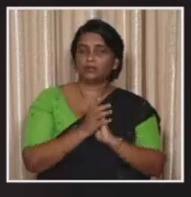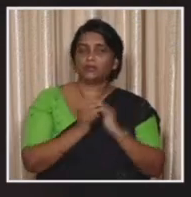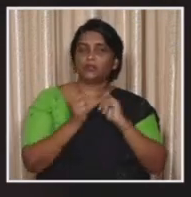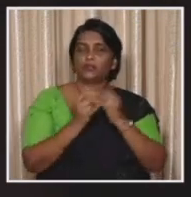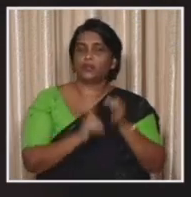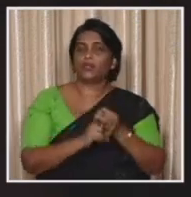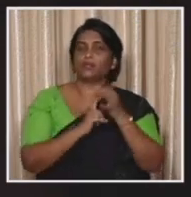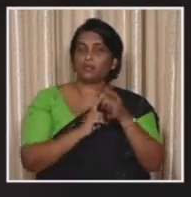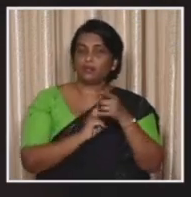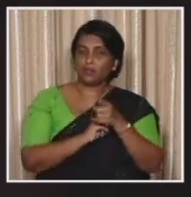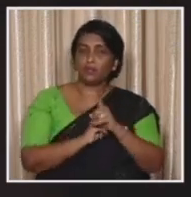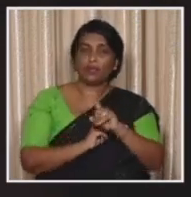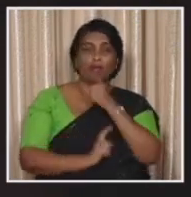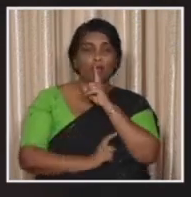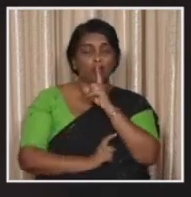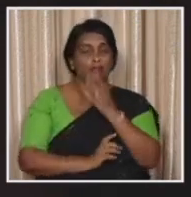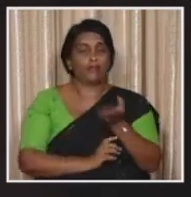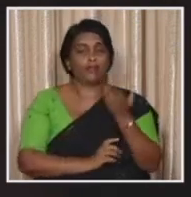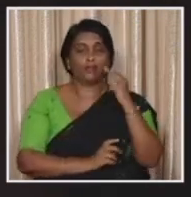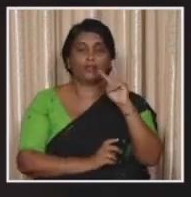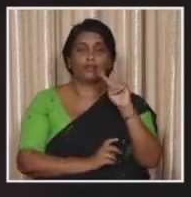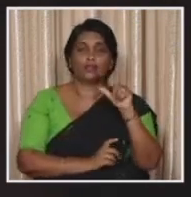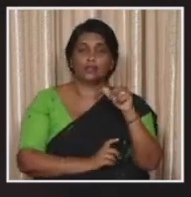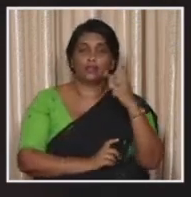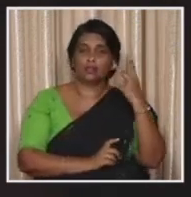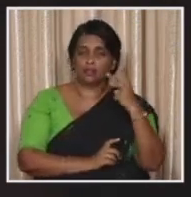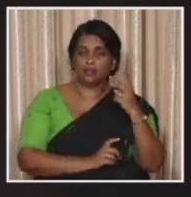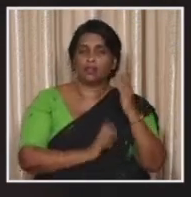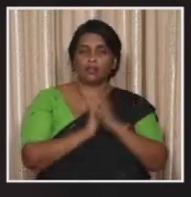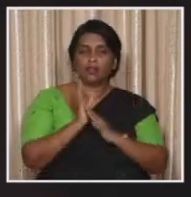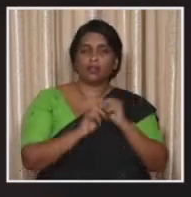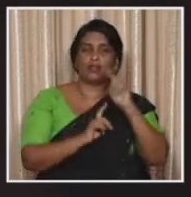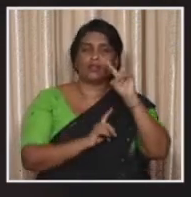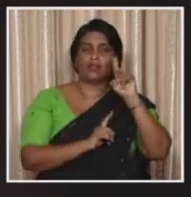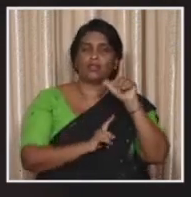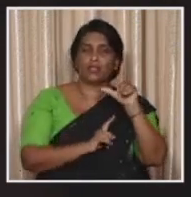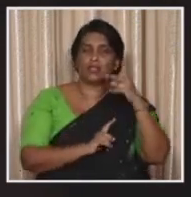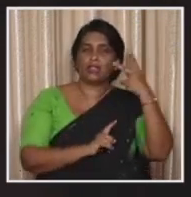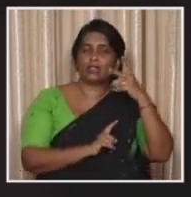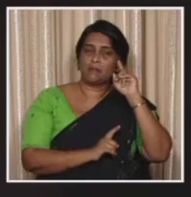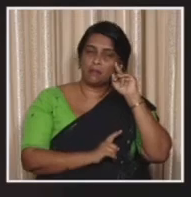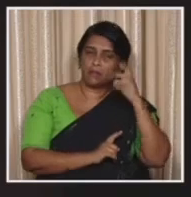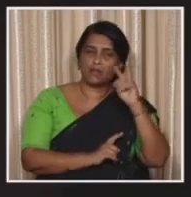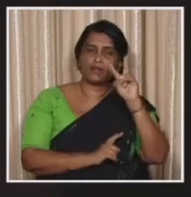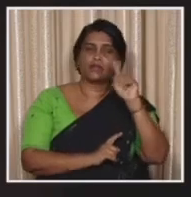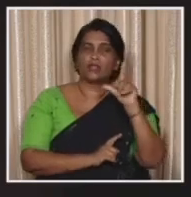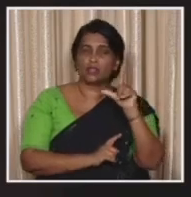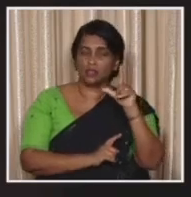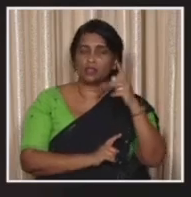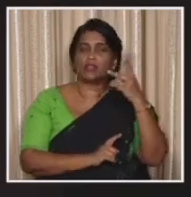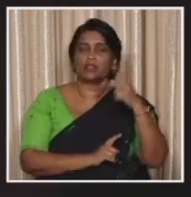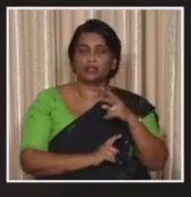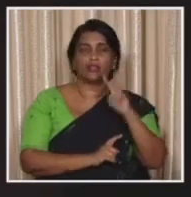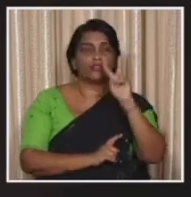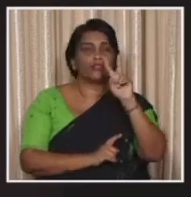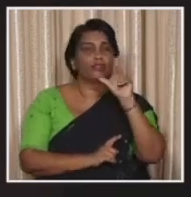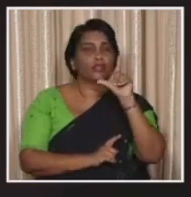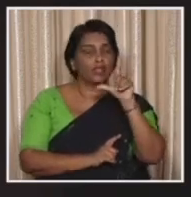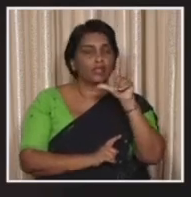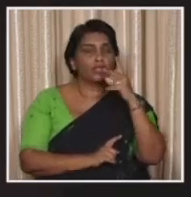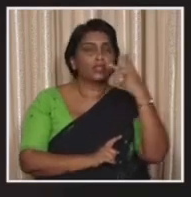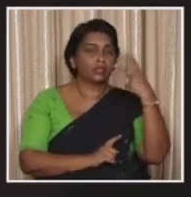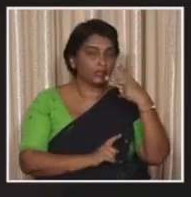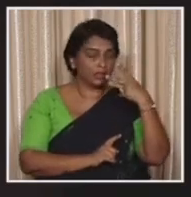සජිත් ප්‍රේමදාස මහත්තය කතා කරන වැඩි 27-2 දැන් එක මන්ත්‍රීතුමෙන්න 27-2 කියලා දන්නේ නැහැ 27-2 අරගෙන 27-2